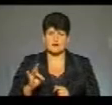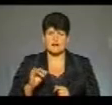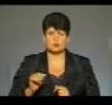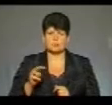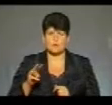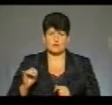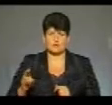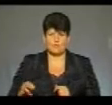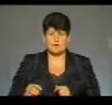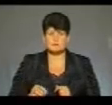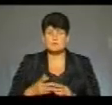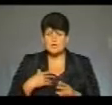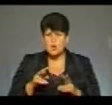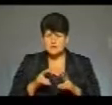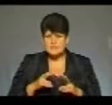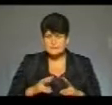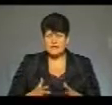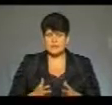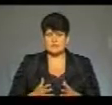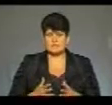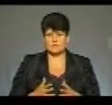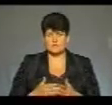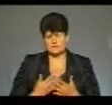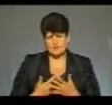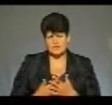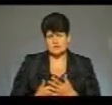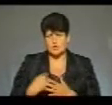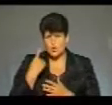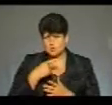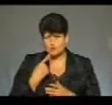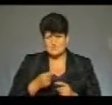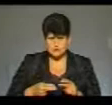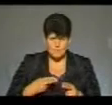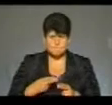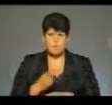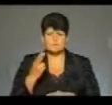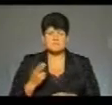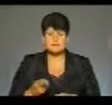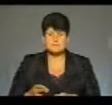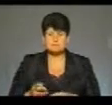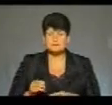розглядаємо версії особистої помсти, версії